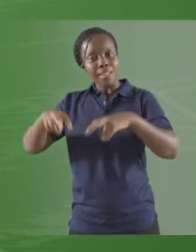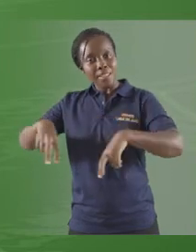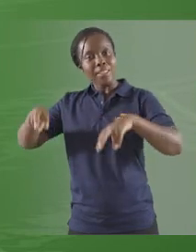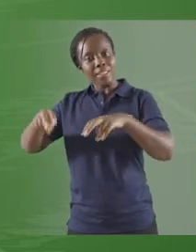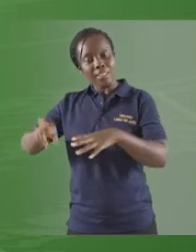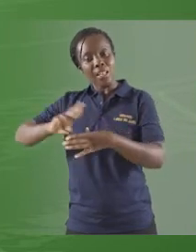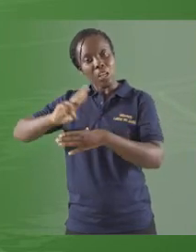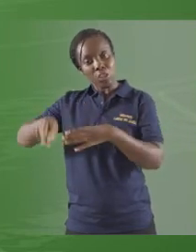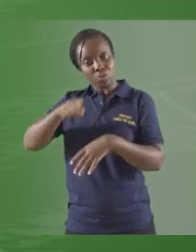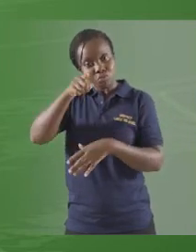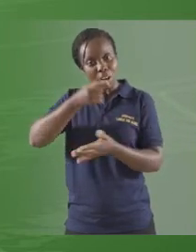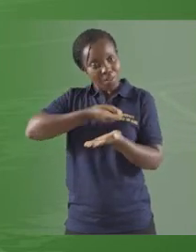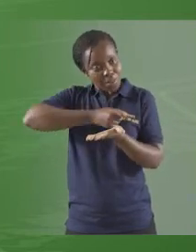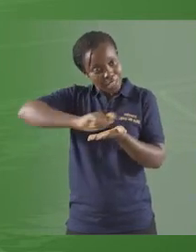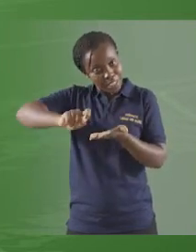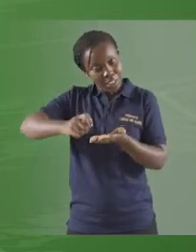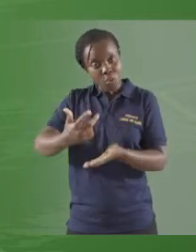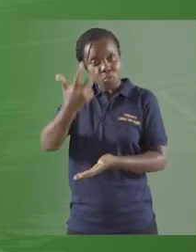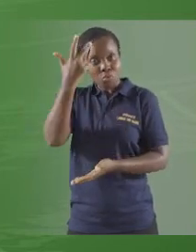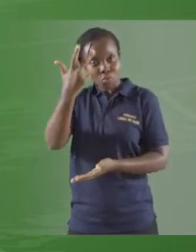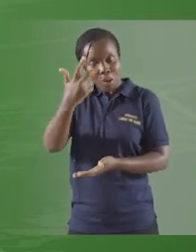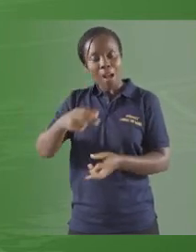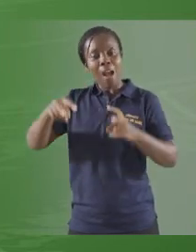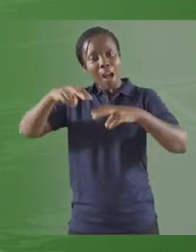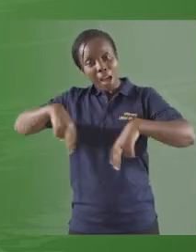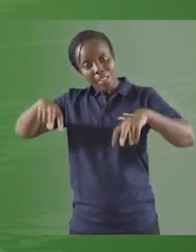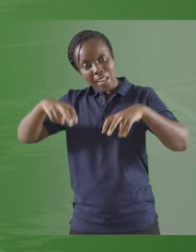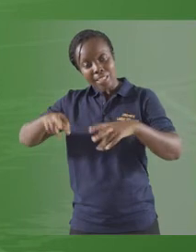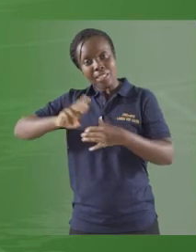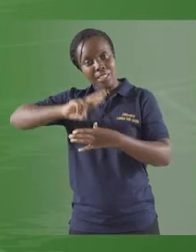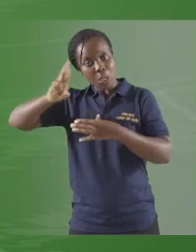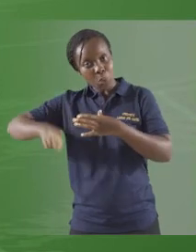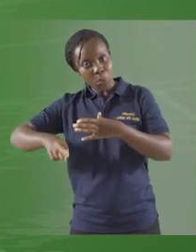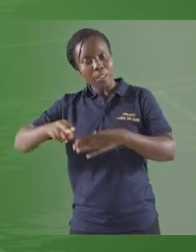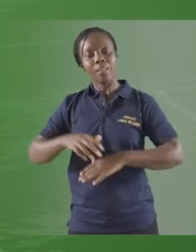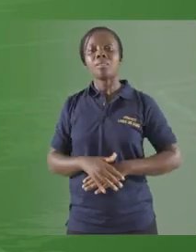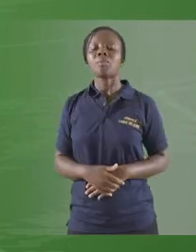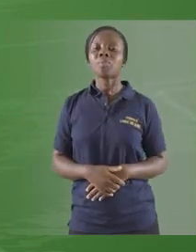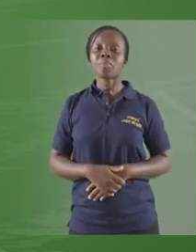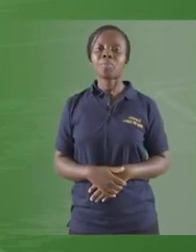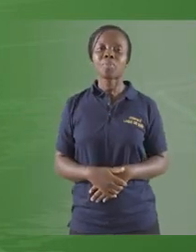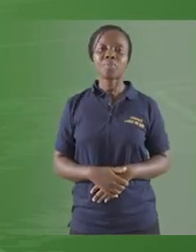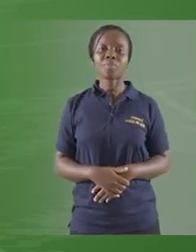notez, petit 3, analyse des résultats.